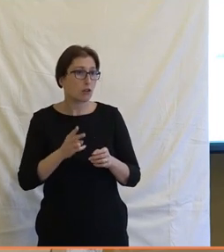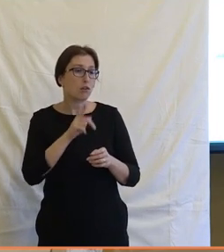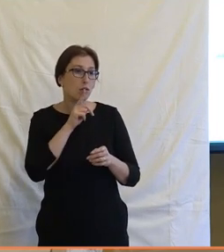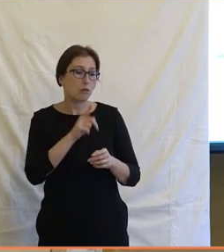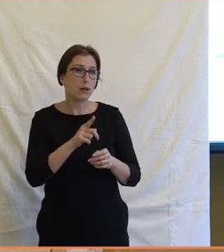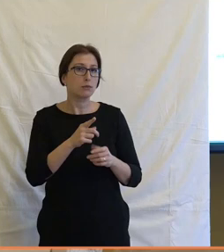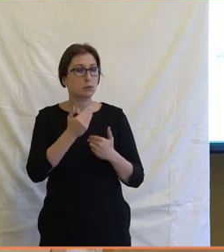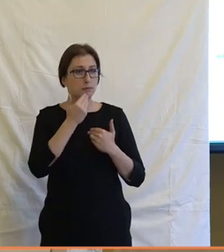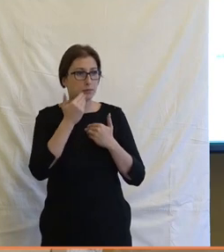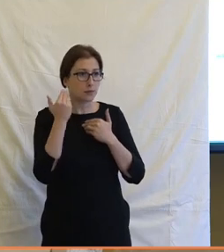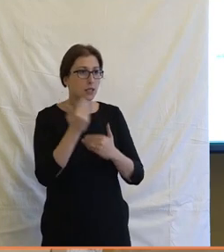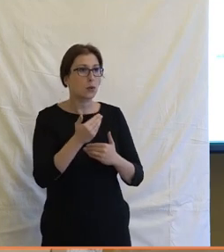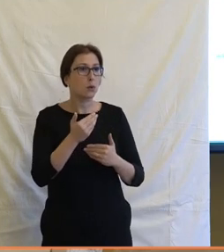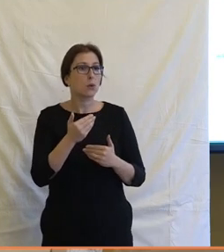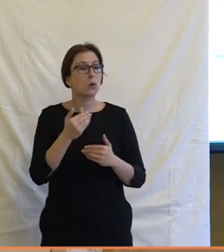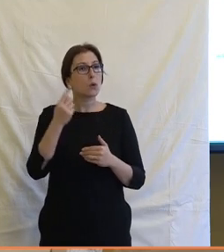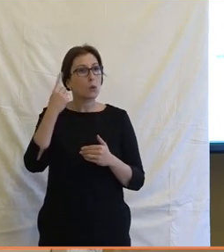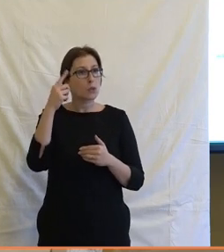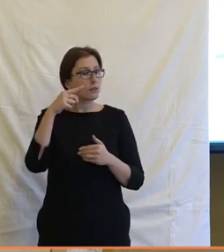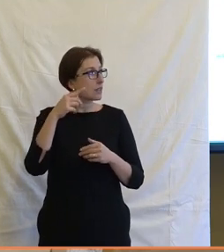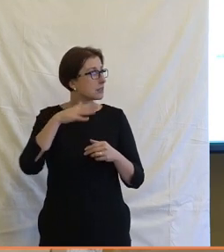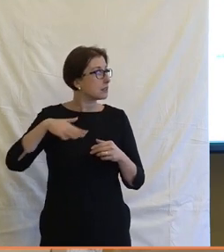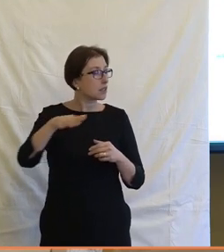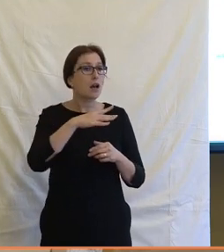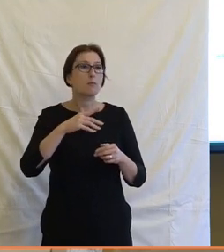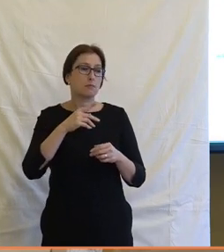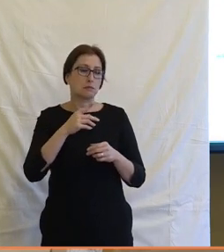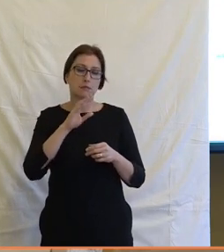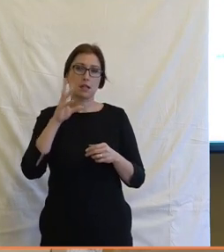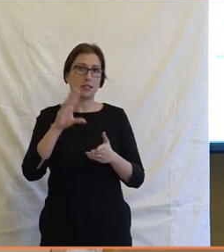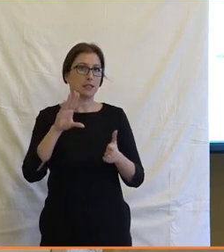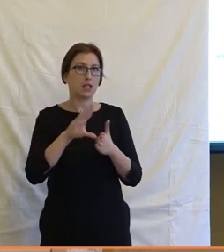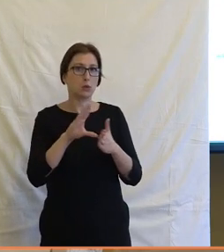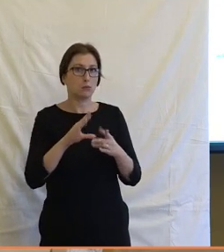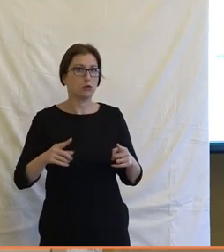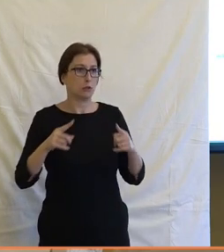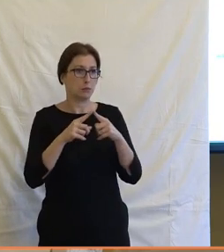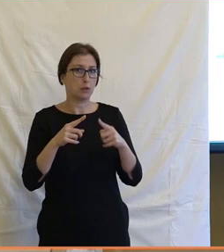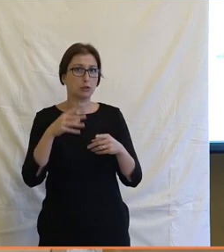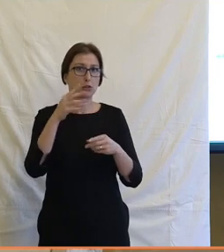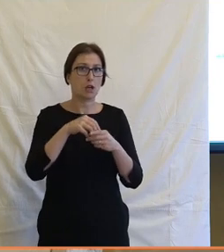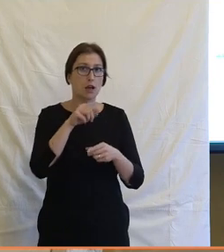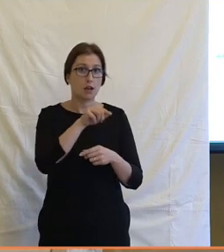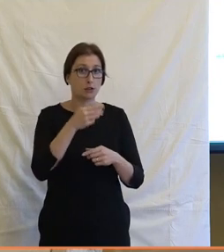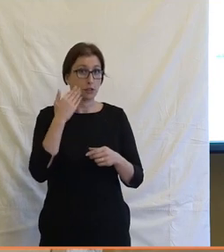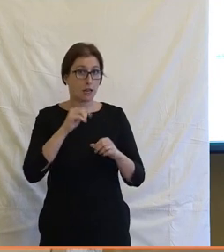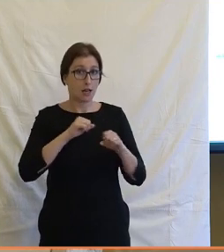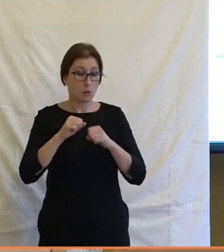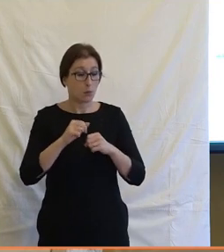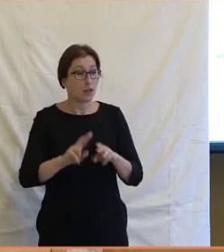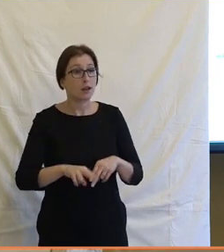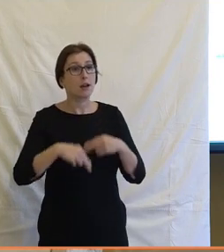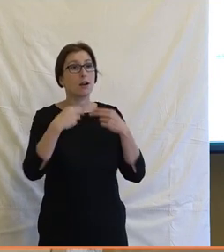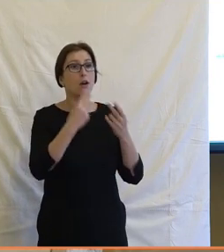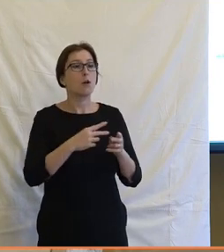vidět a troufám si říci, že na univerzitní úrovni je to modelové centrum špičkové v České republice. A děkuji moc